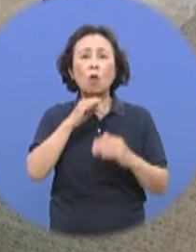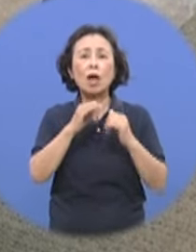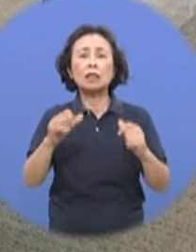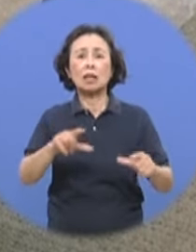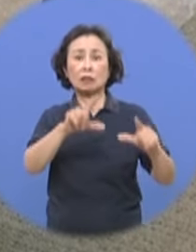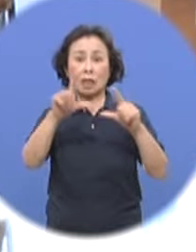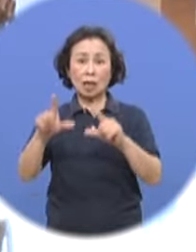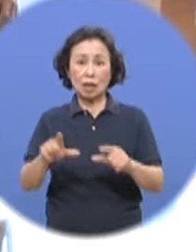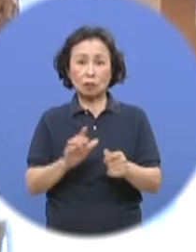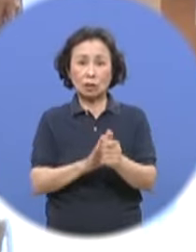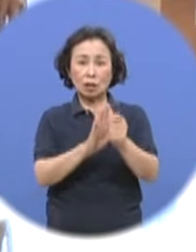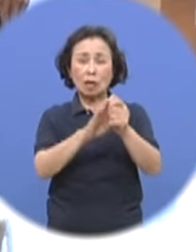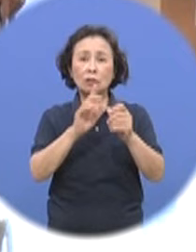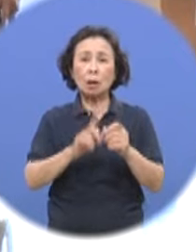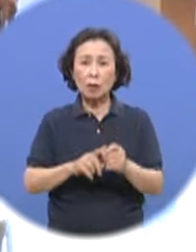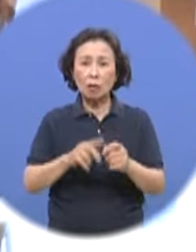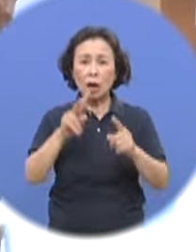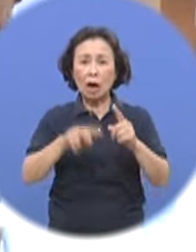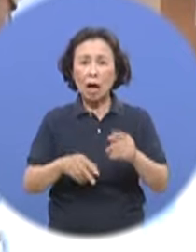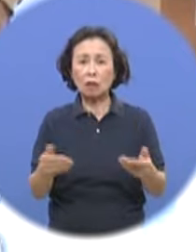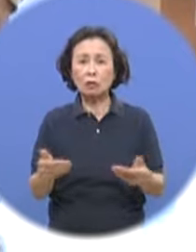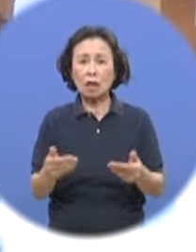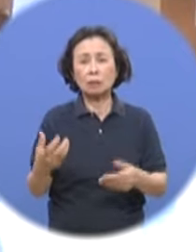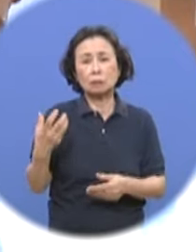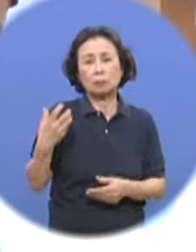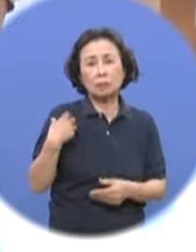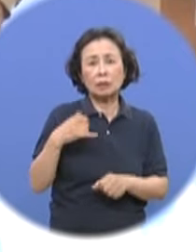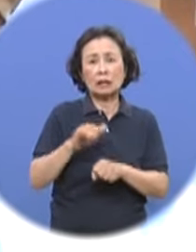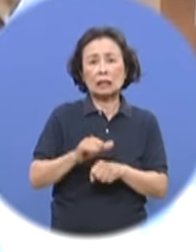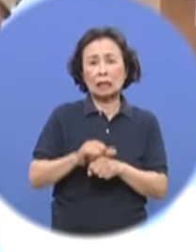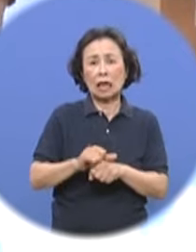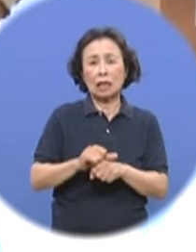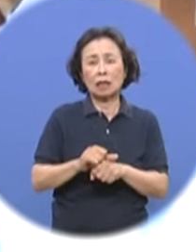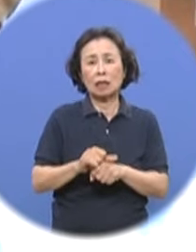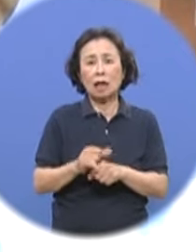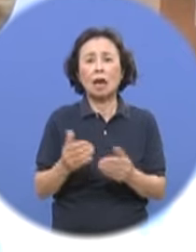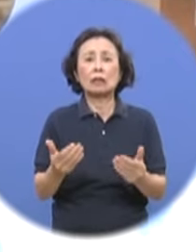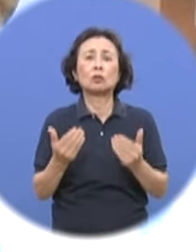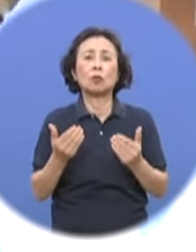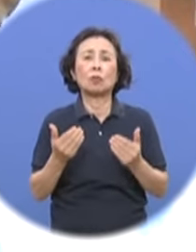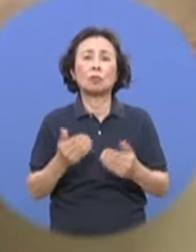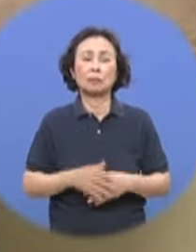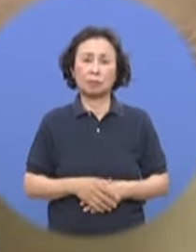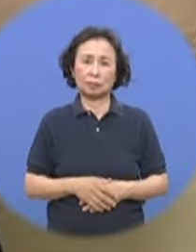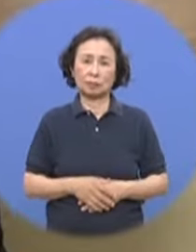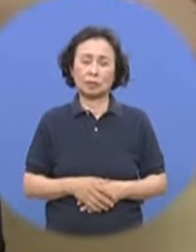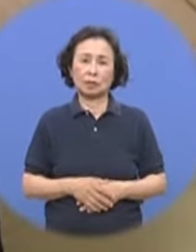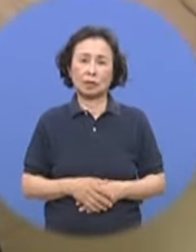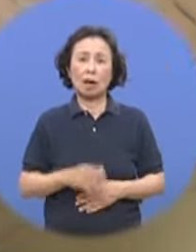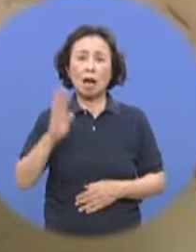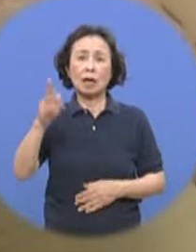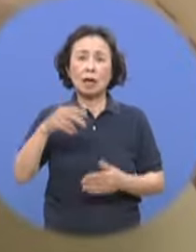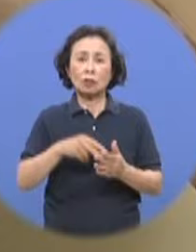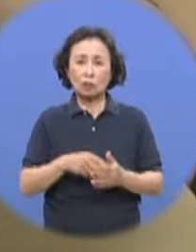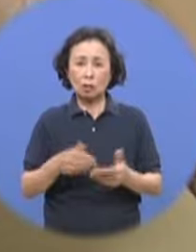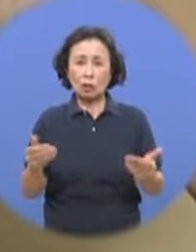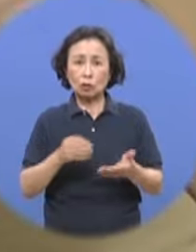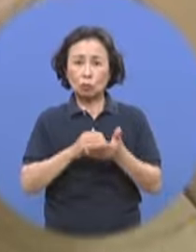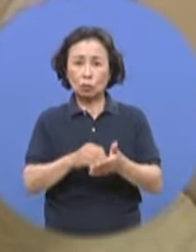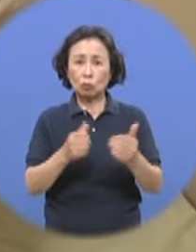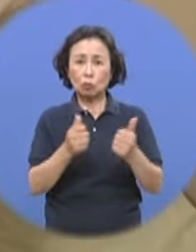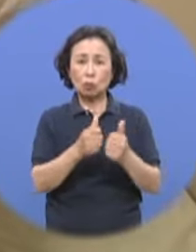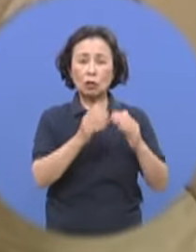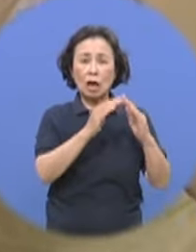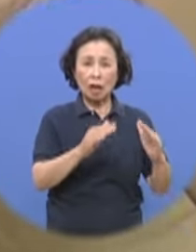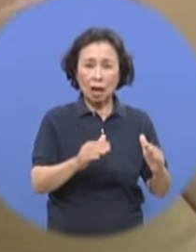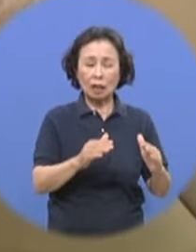介護サービスを担う人材の確保が重要となります。このため県では就職相談会や職